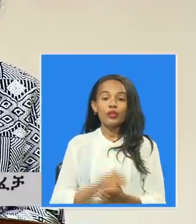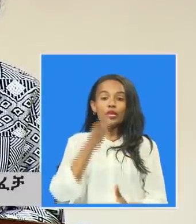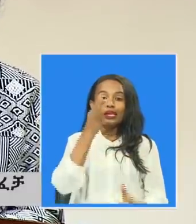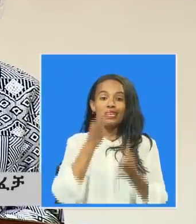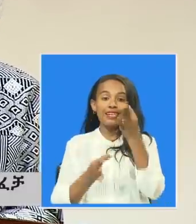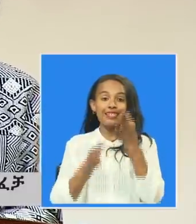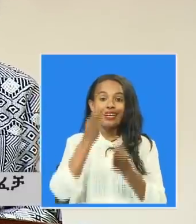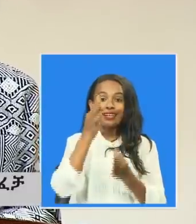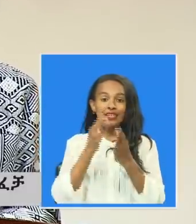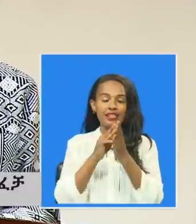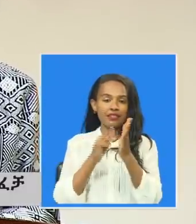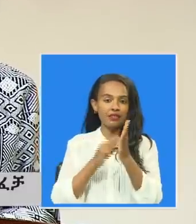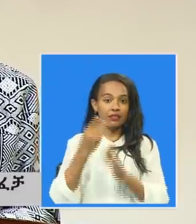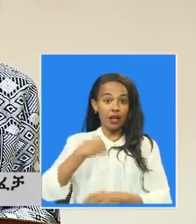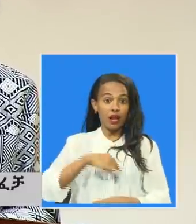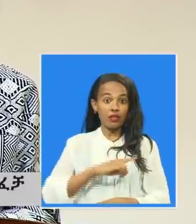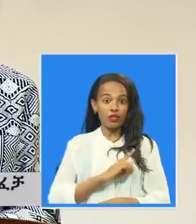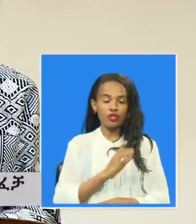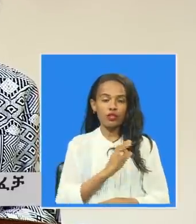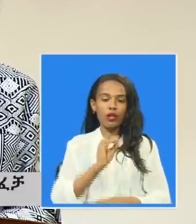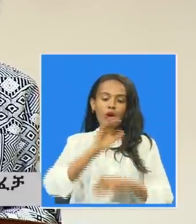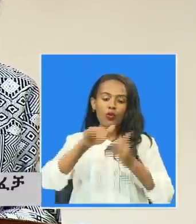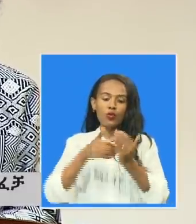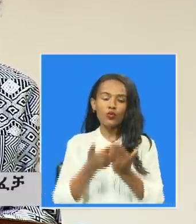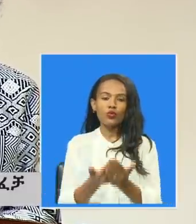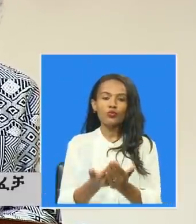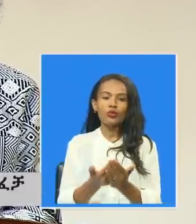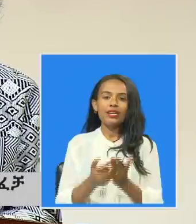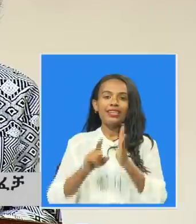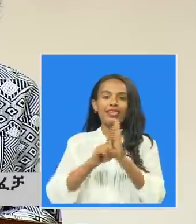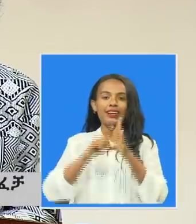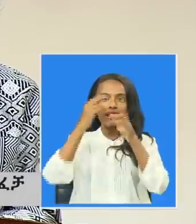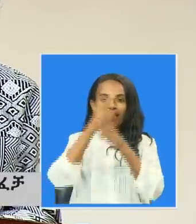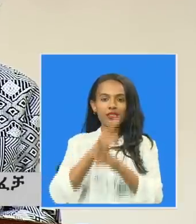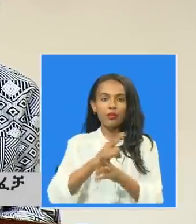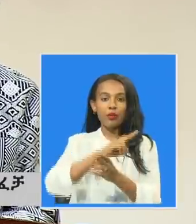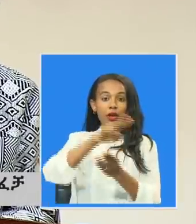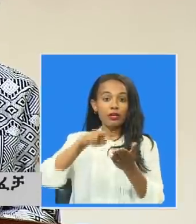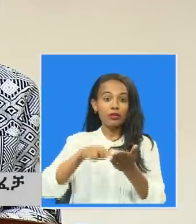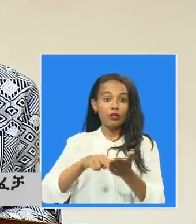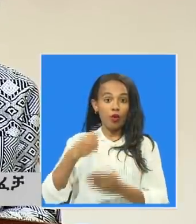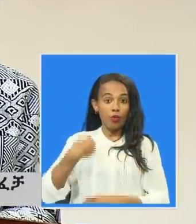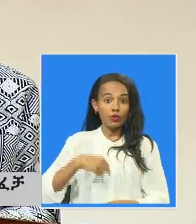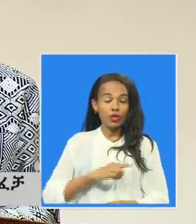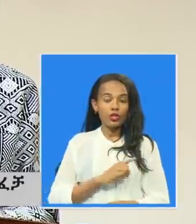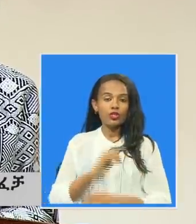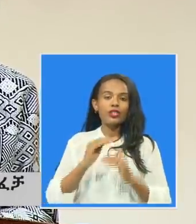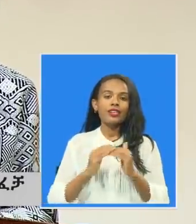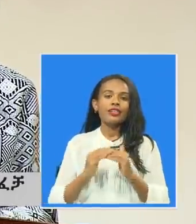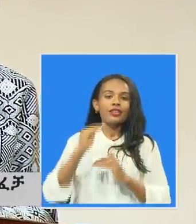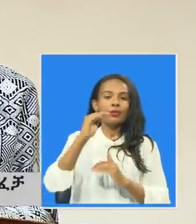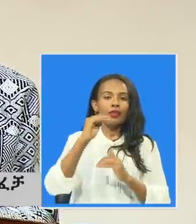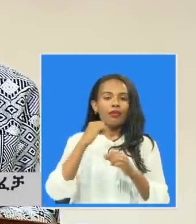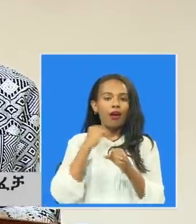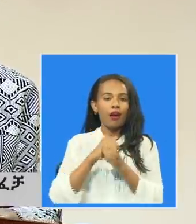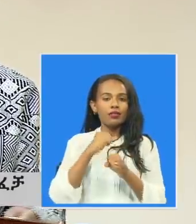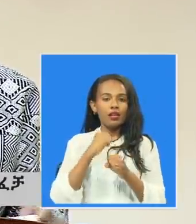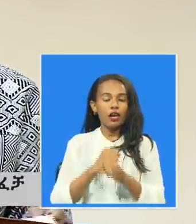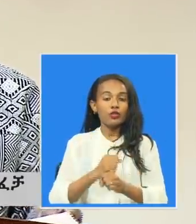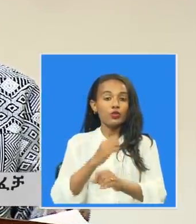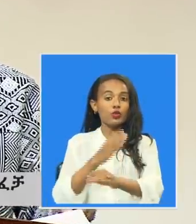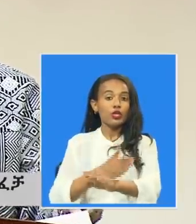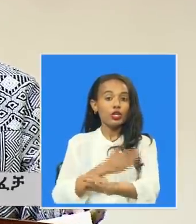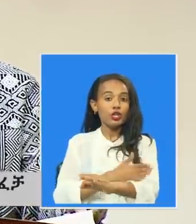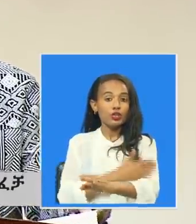የዳኝነት ስርዓታችን እና ሁሉም የህግ አስከባሪ ተቋሞቻችን ይበልጥ አሰራራቸውን